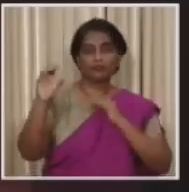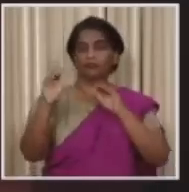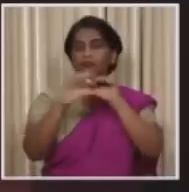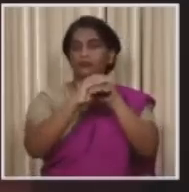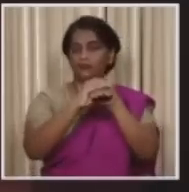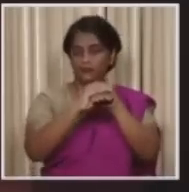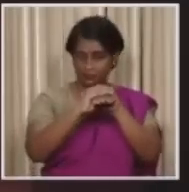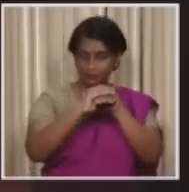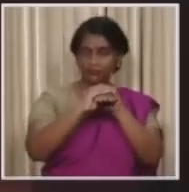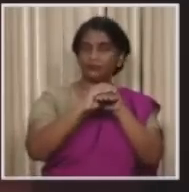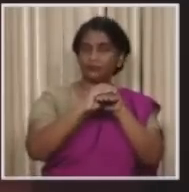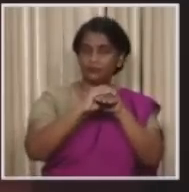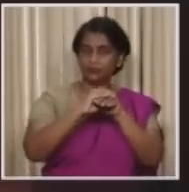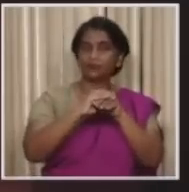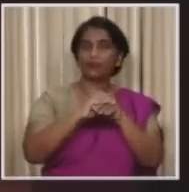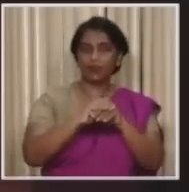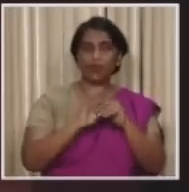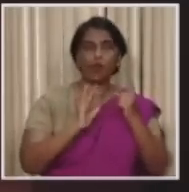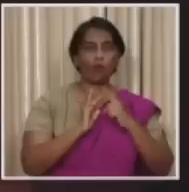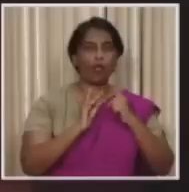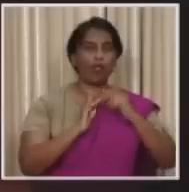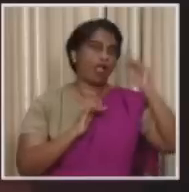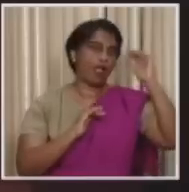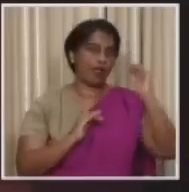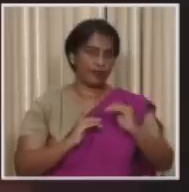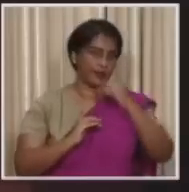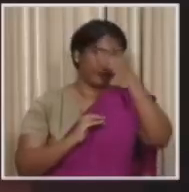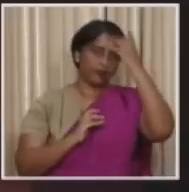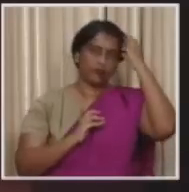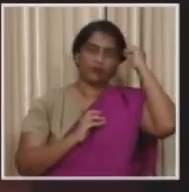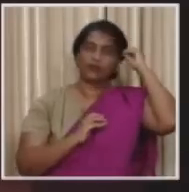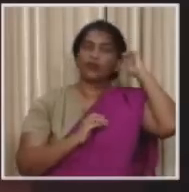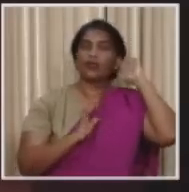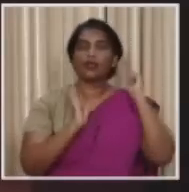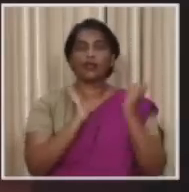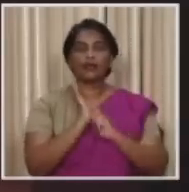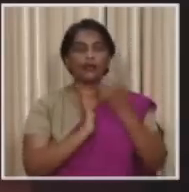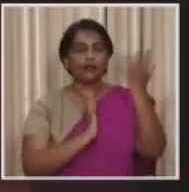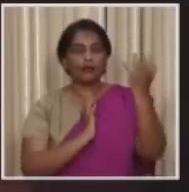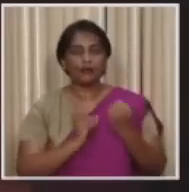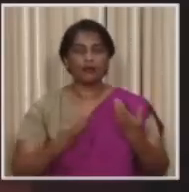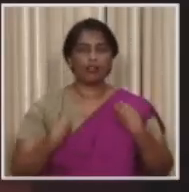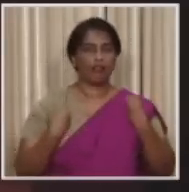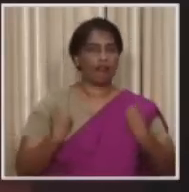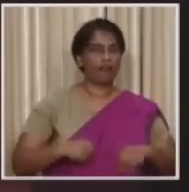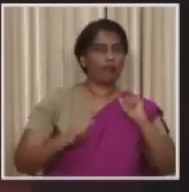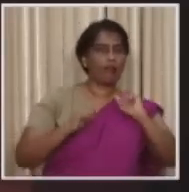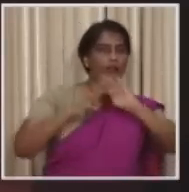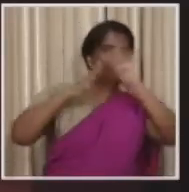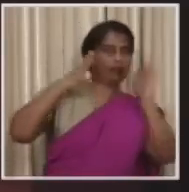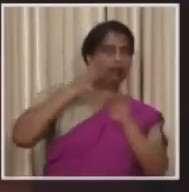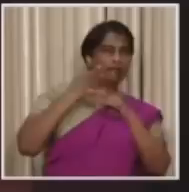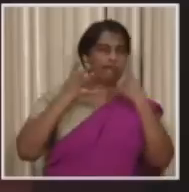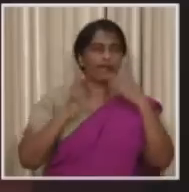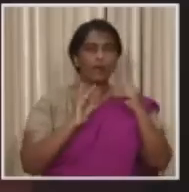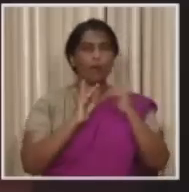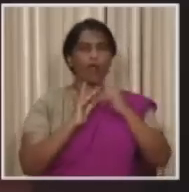වෙලා අඩු පොලියට ණයක් ලබා ගැනීමේ අවස්ථාව අහිමි වුණා. ඉතින්